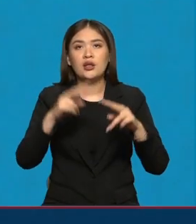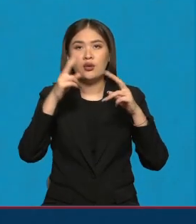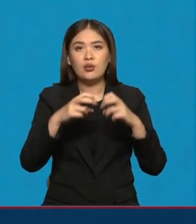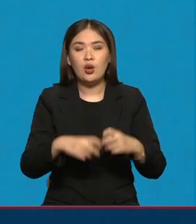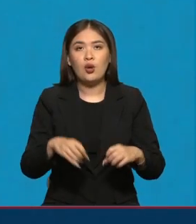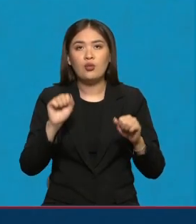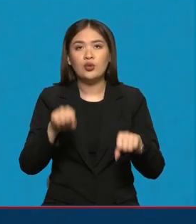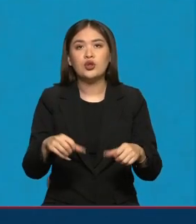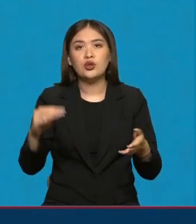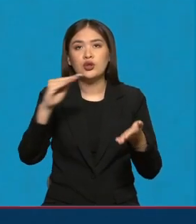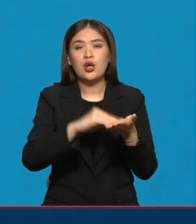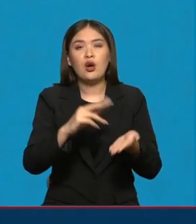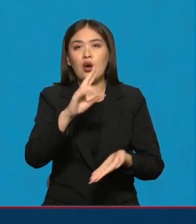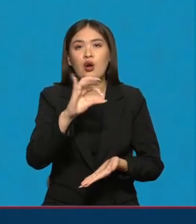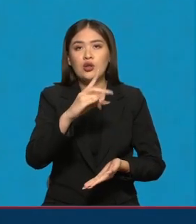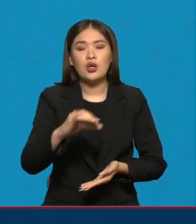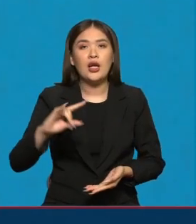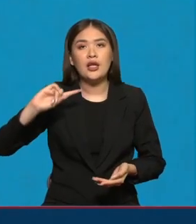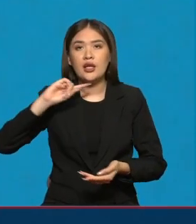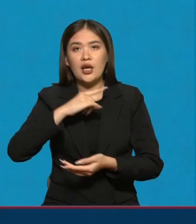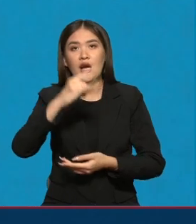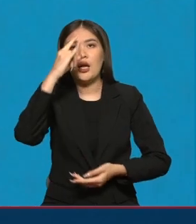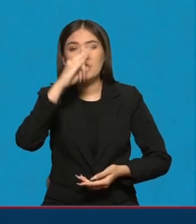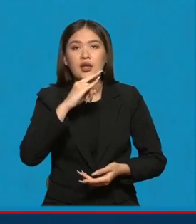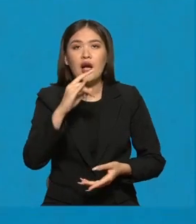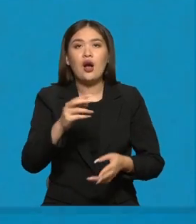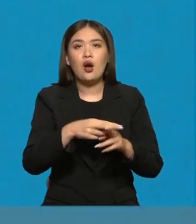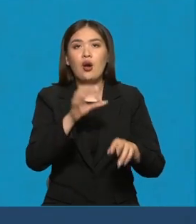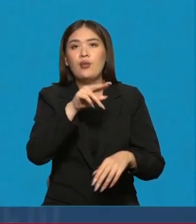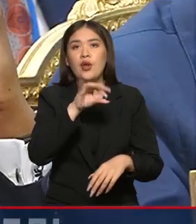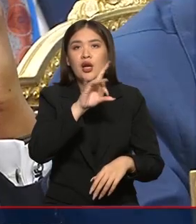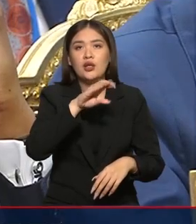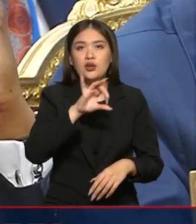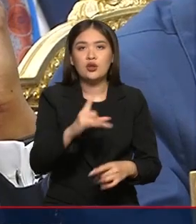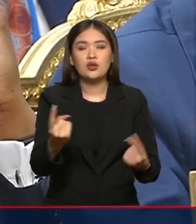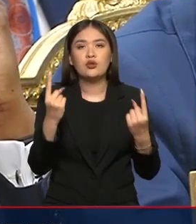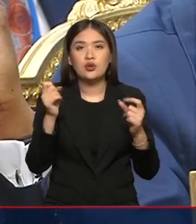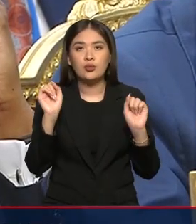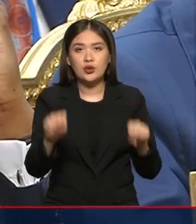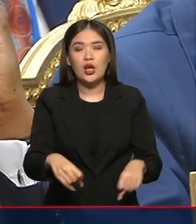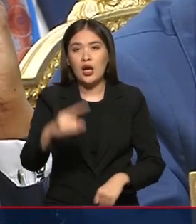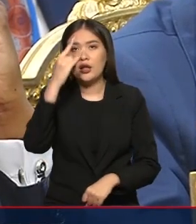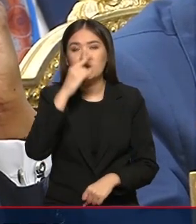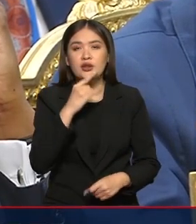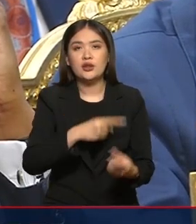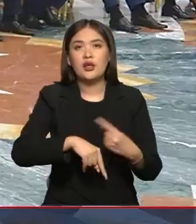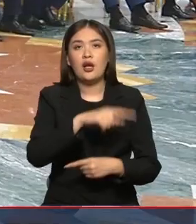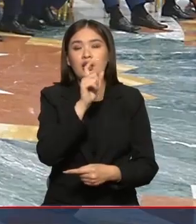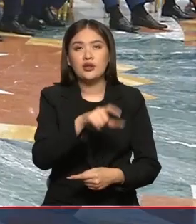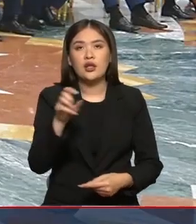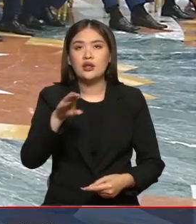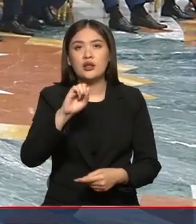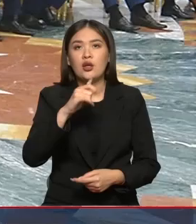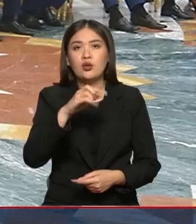орната аламыз. Бұл орайда Конгоның энергетика секторы қазақстандық операторларға зор мүмкіндік ұсынады. Қазақстан кәсіпкерлері Конгоның тау-кен